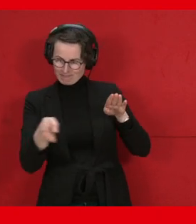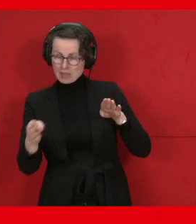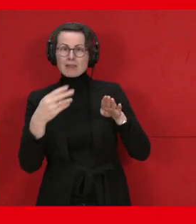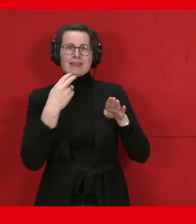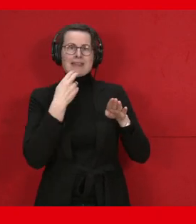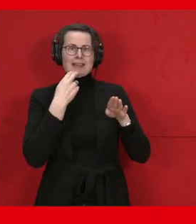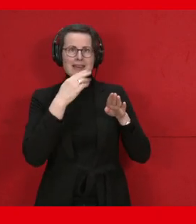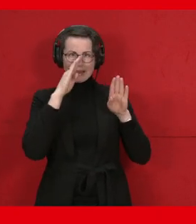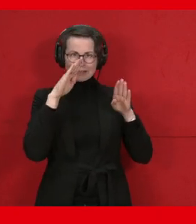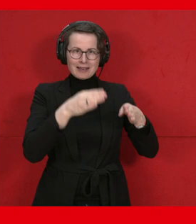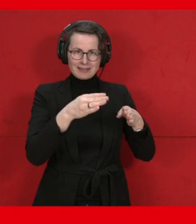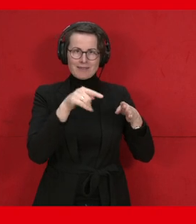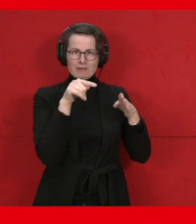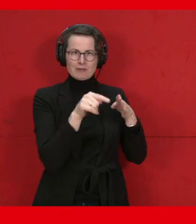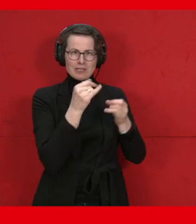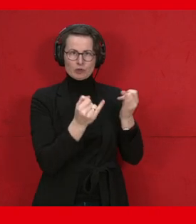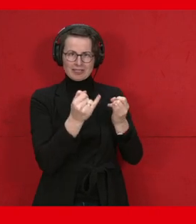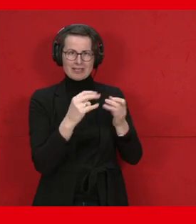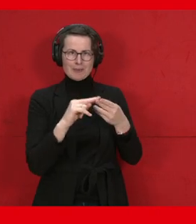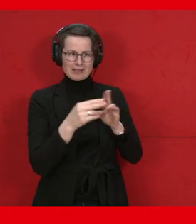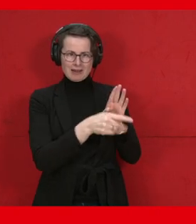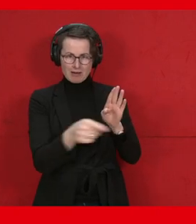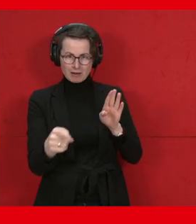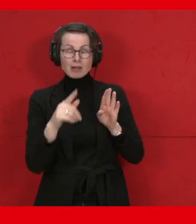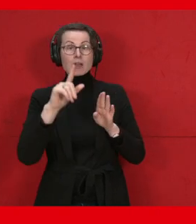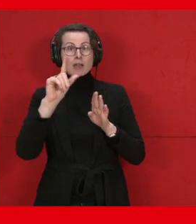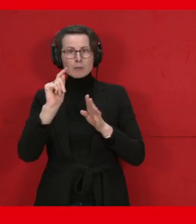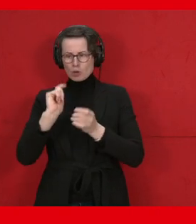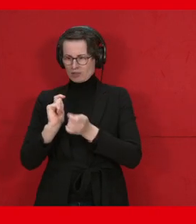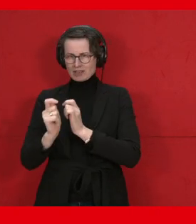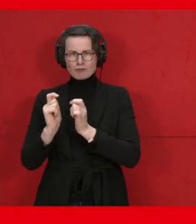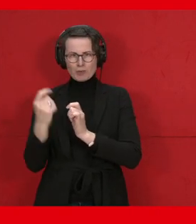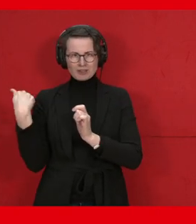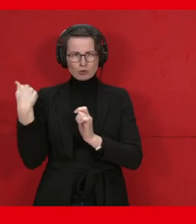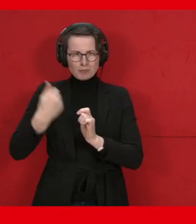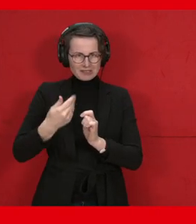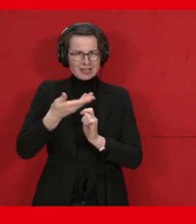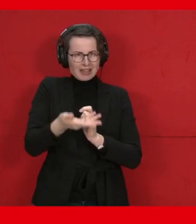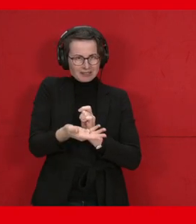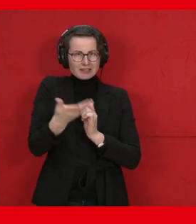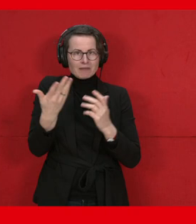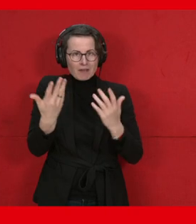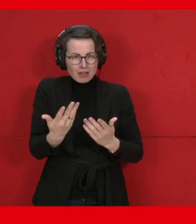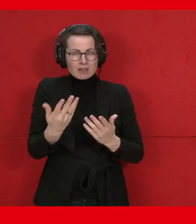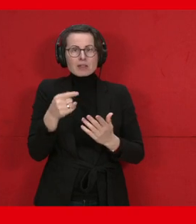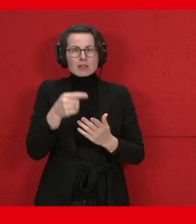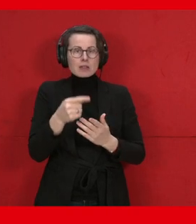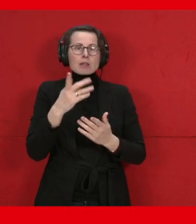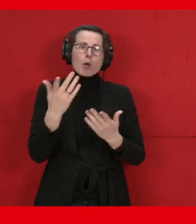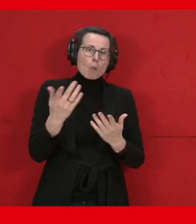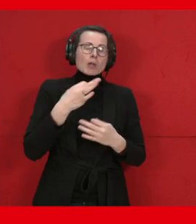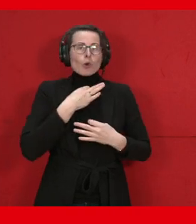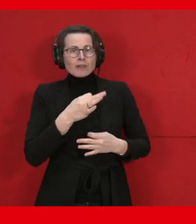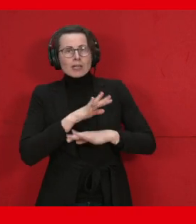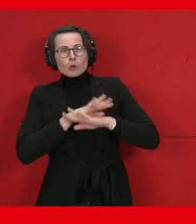hat. Das heißt, wir sind wirklich gewohnt, das zu übersetzen, was Transformation bisher hieß. Das hieß nämlich weitgehend, ob notwendig oder